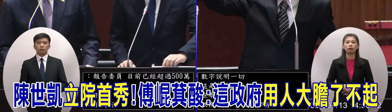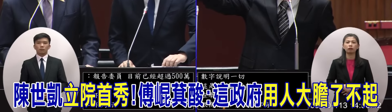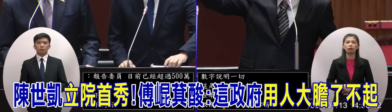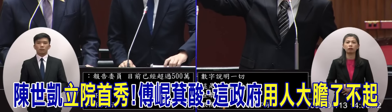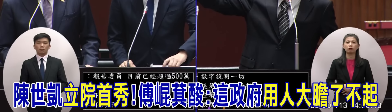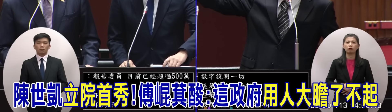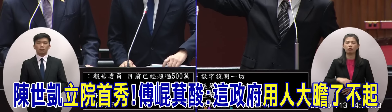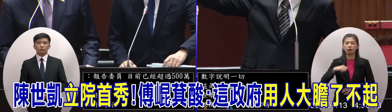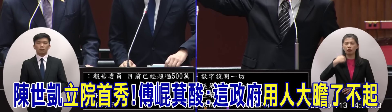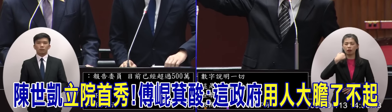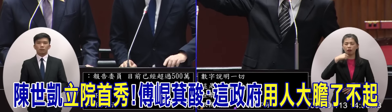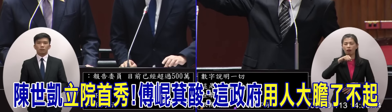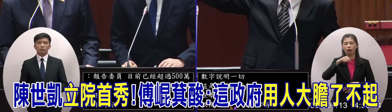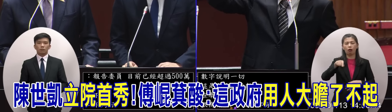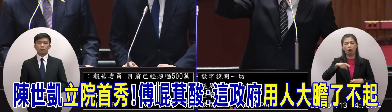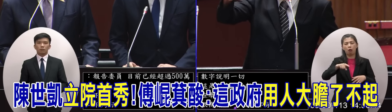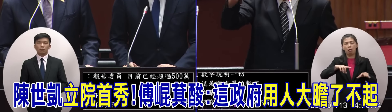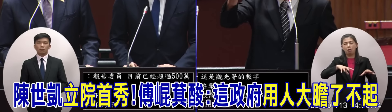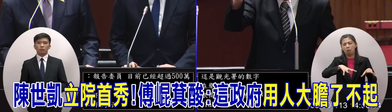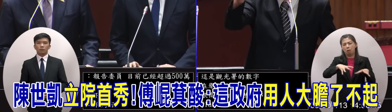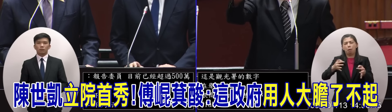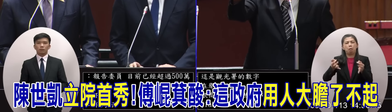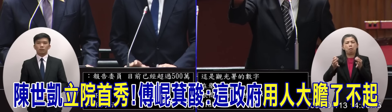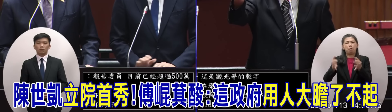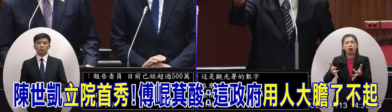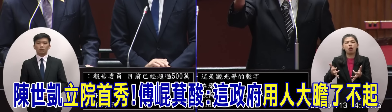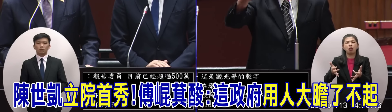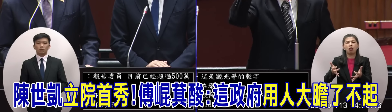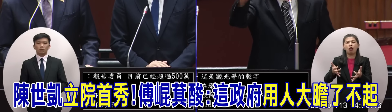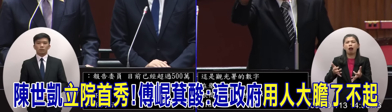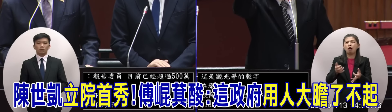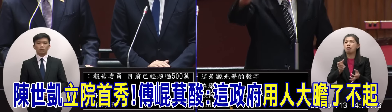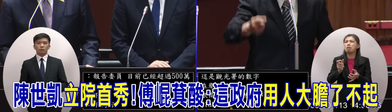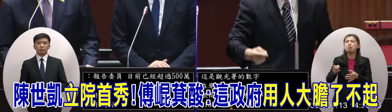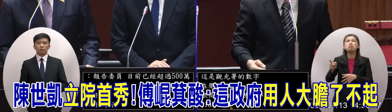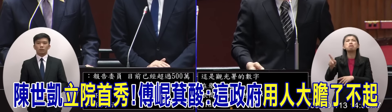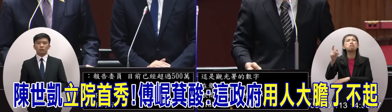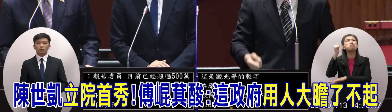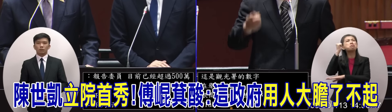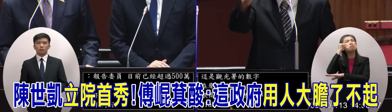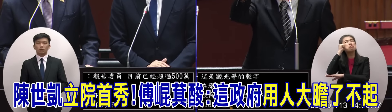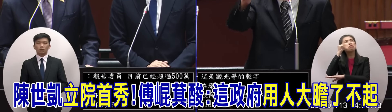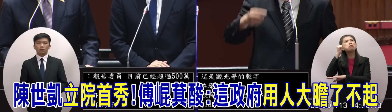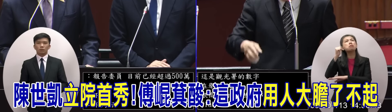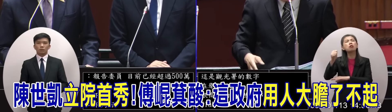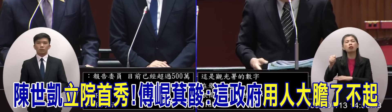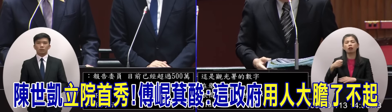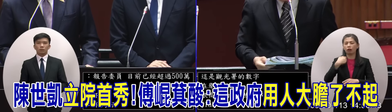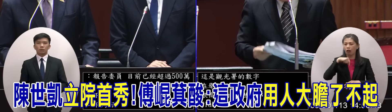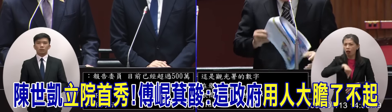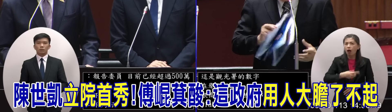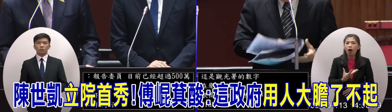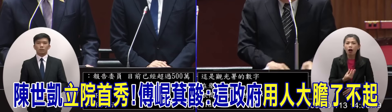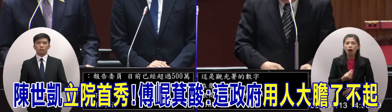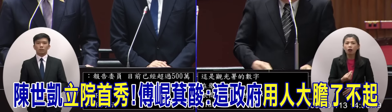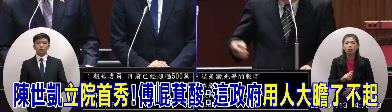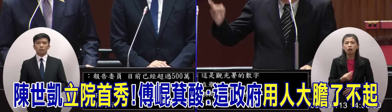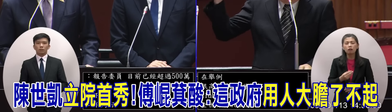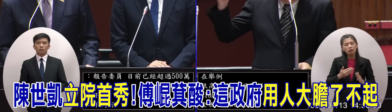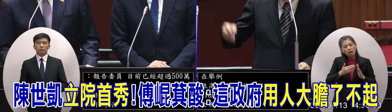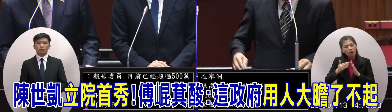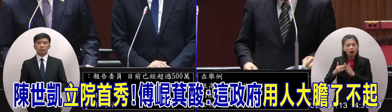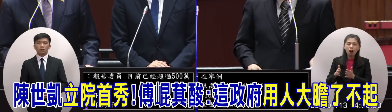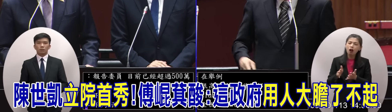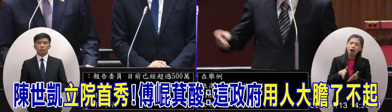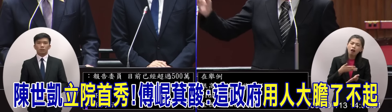高档的消费群来的，连一个基本像样的国际级的一个度假村，台湾都没有。我们再看一下